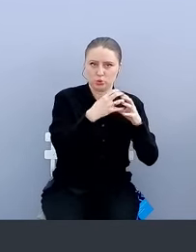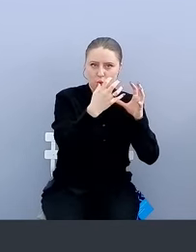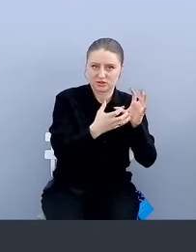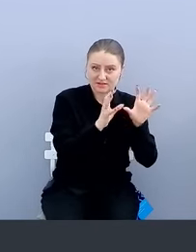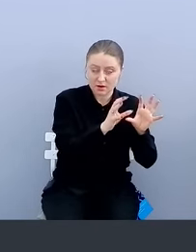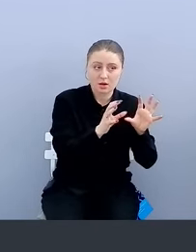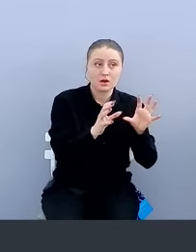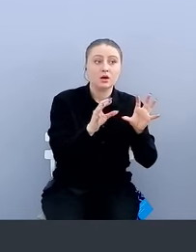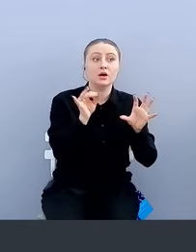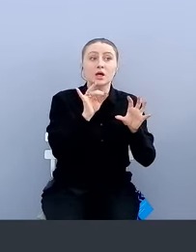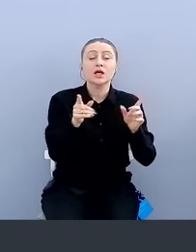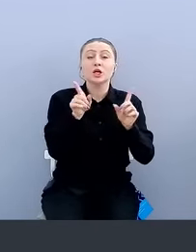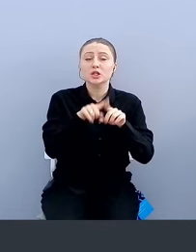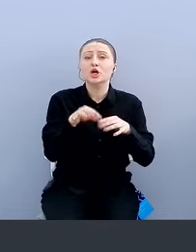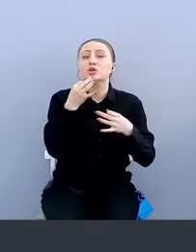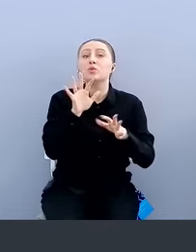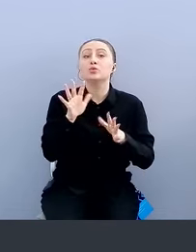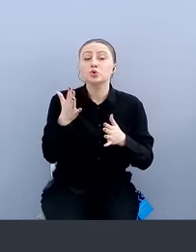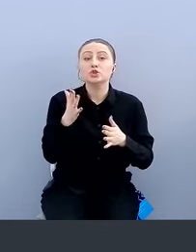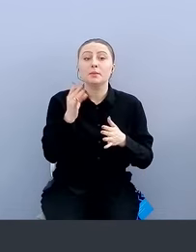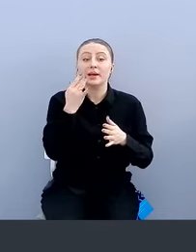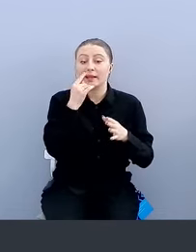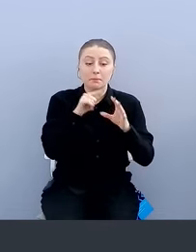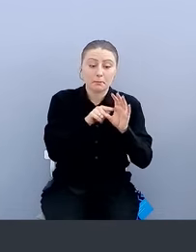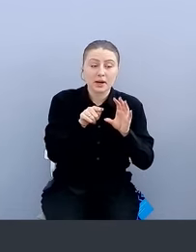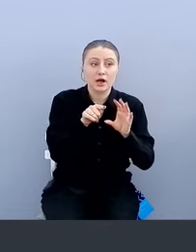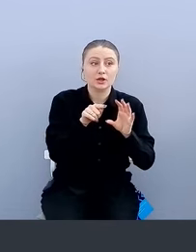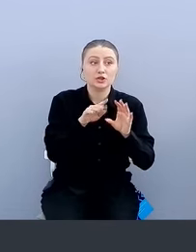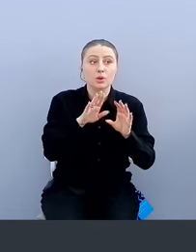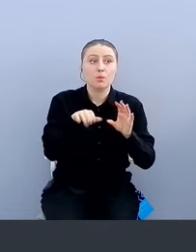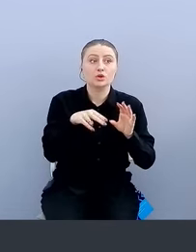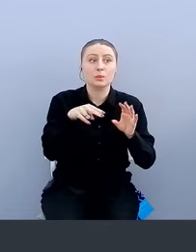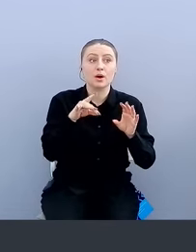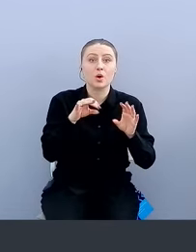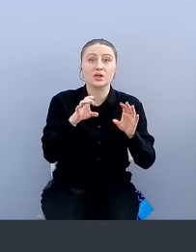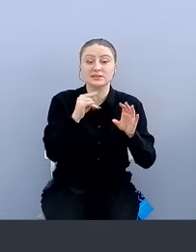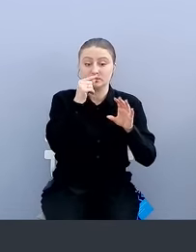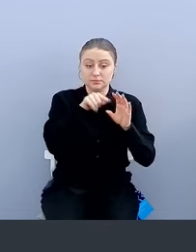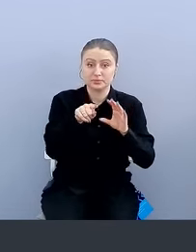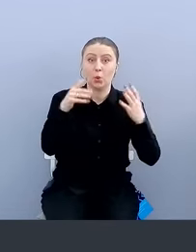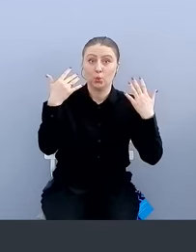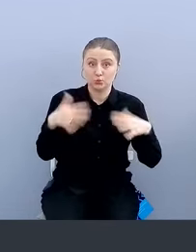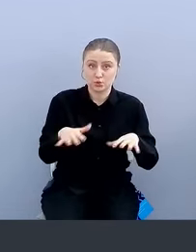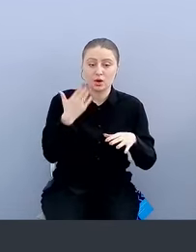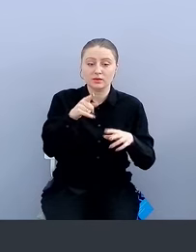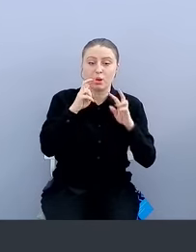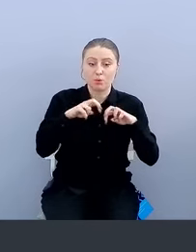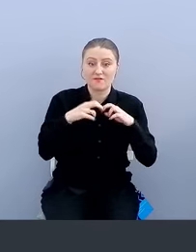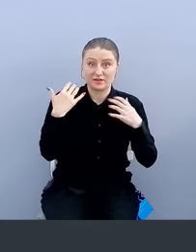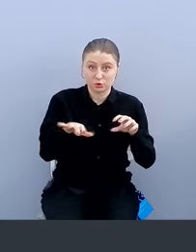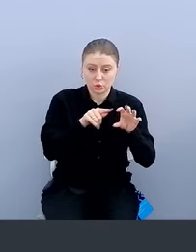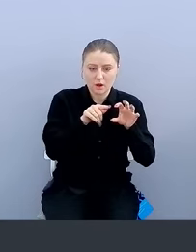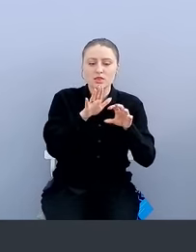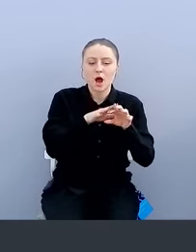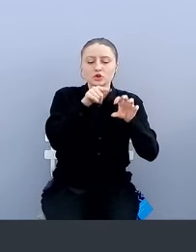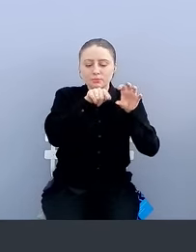И также в любом случае при прохождении после прокси, то есть как только вам проверили устройство, также проверяет